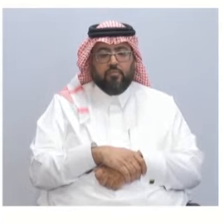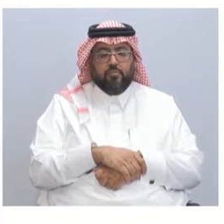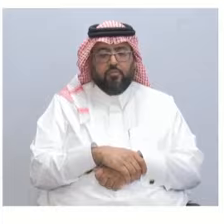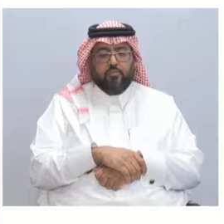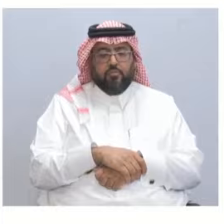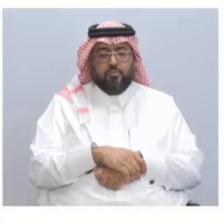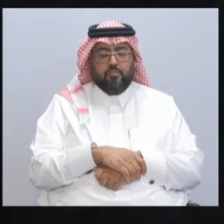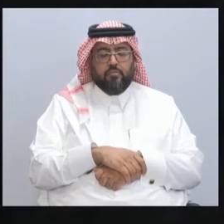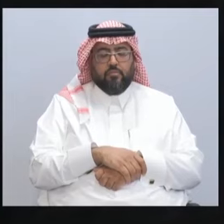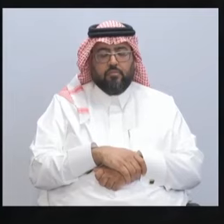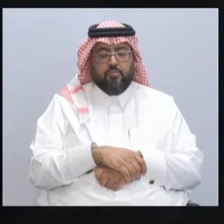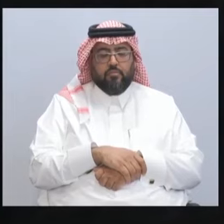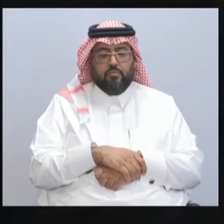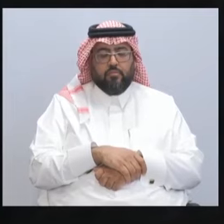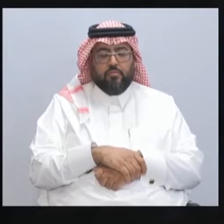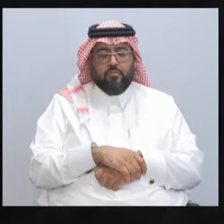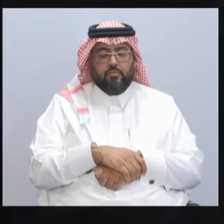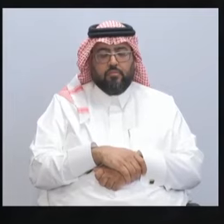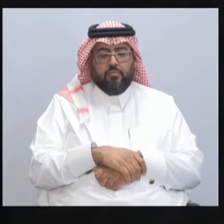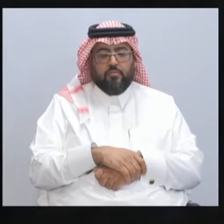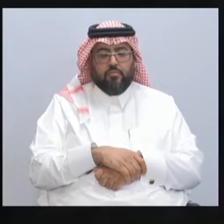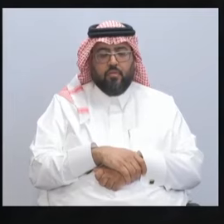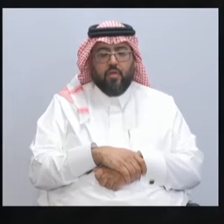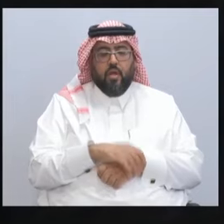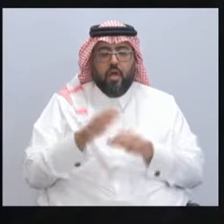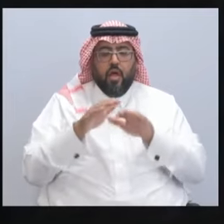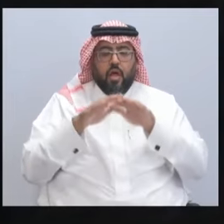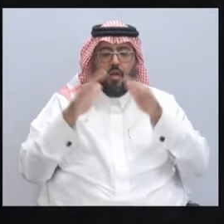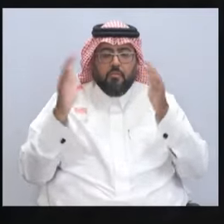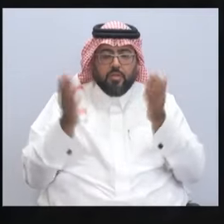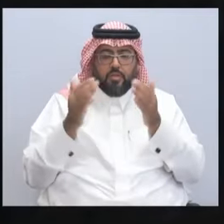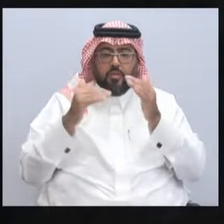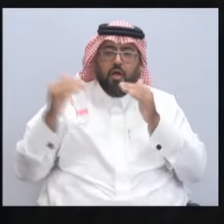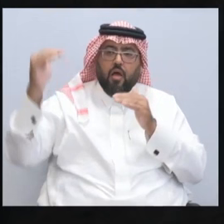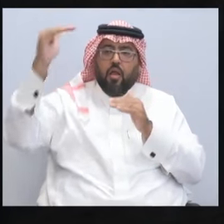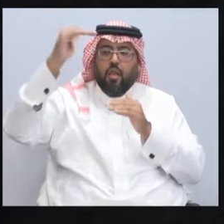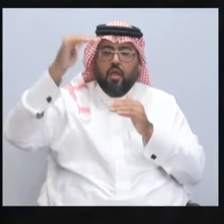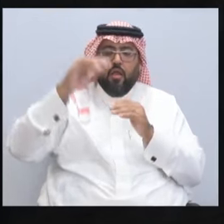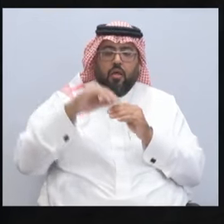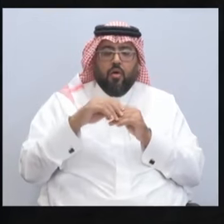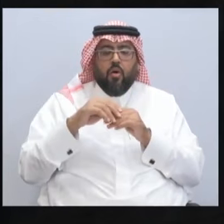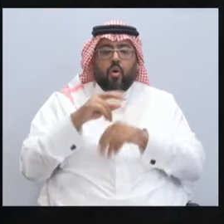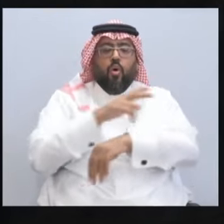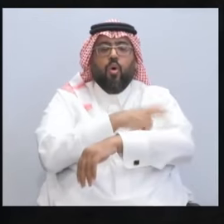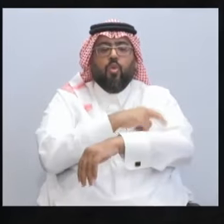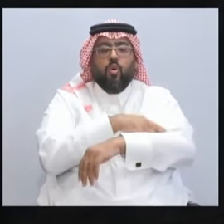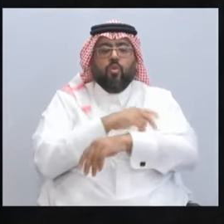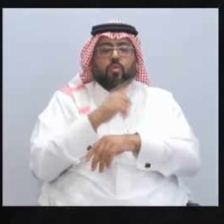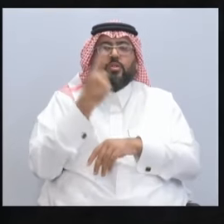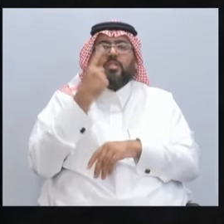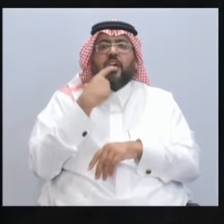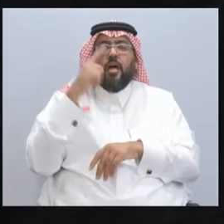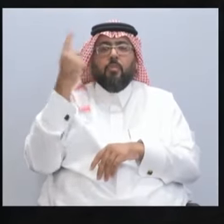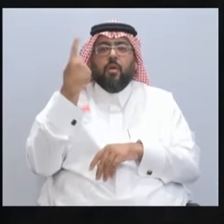اجهزه المجلس التعاون المجلس الاعلى اللي هو قاده الدول الاعضاء ويجتمعون